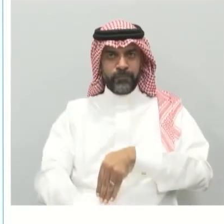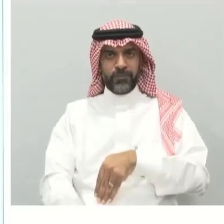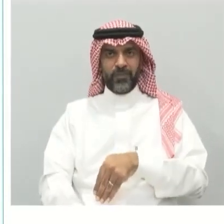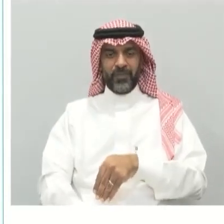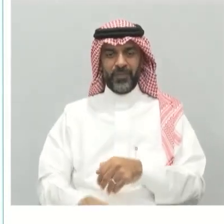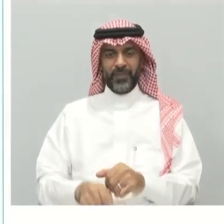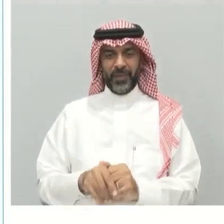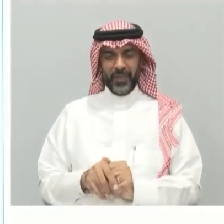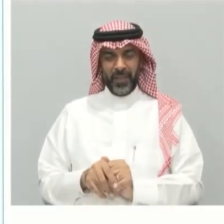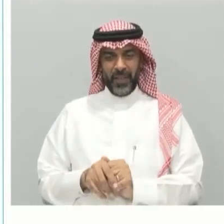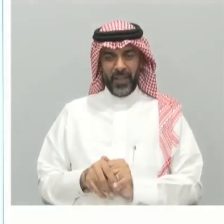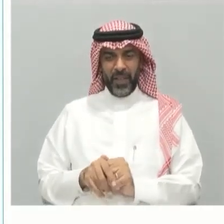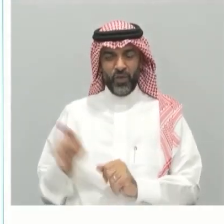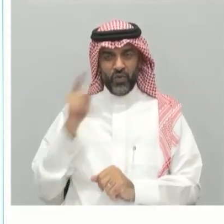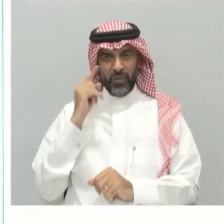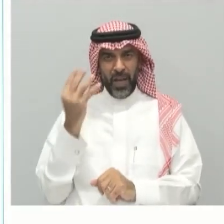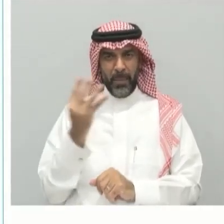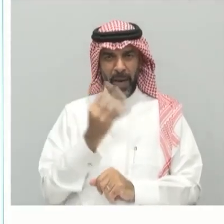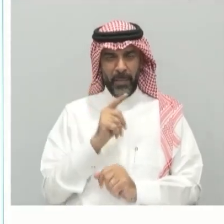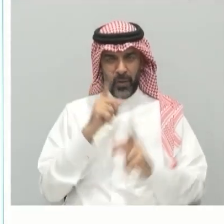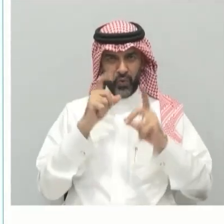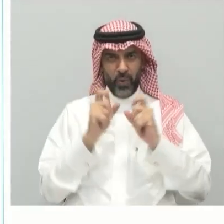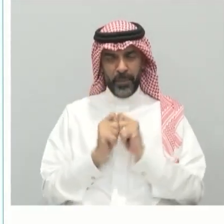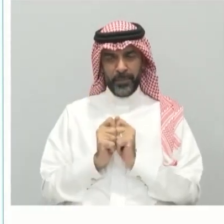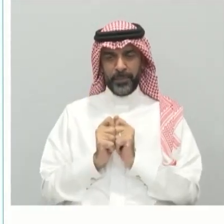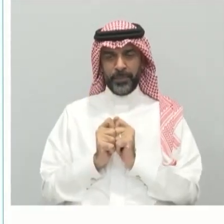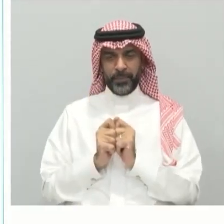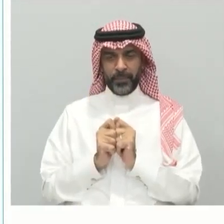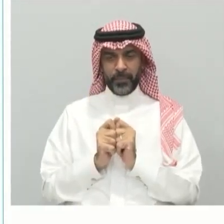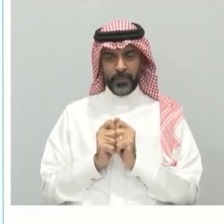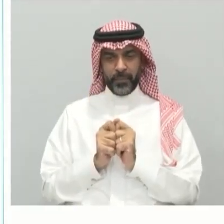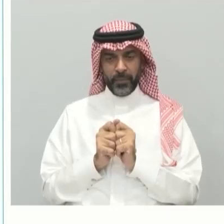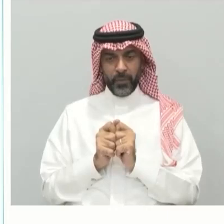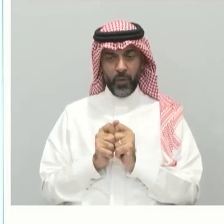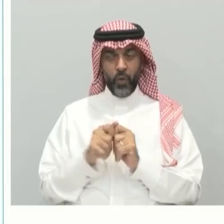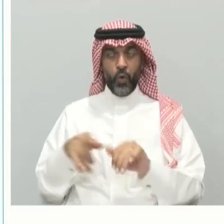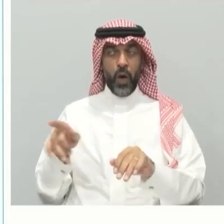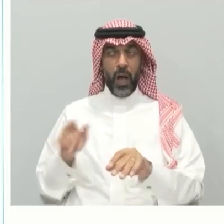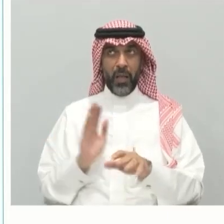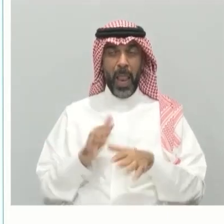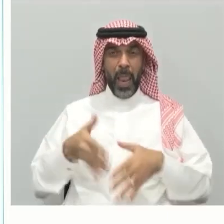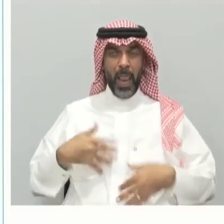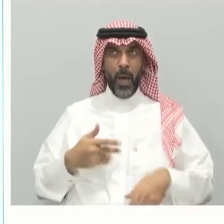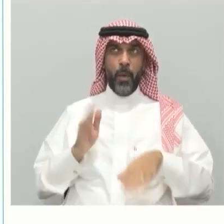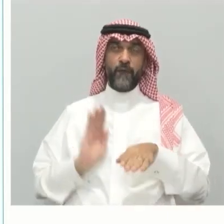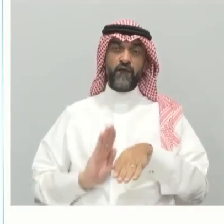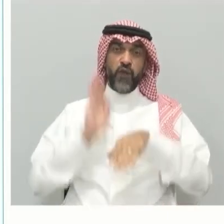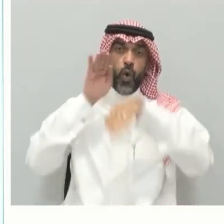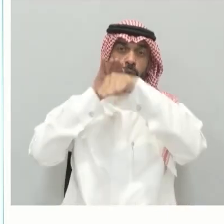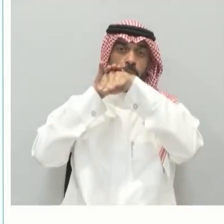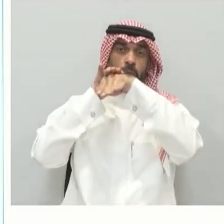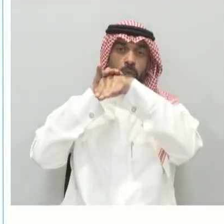هنا في شكل اربعه اربعه عندما تكون الافعوانيه في قمه المسار يكون لها